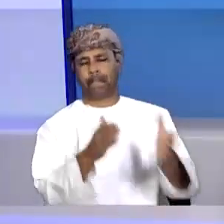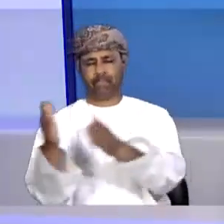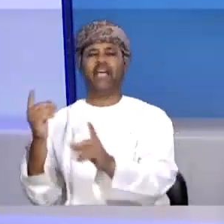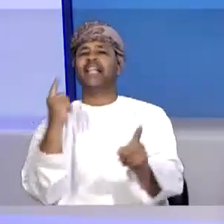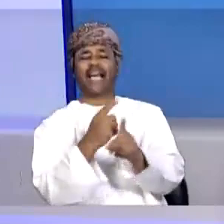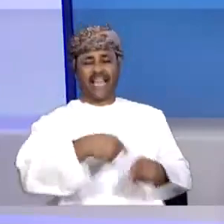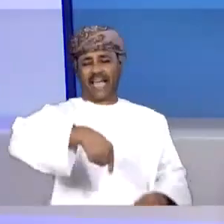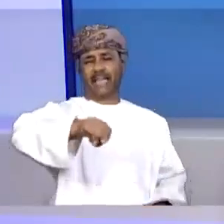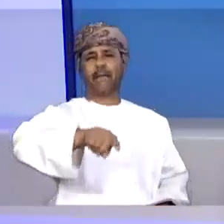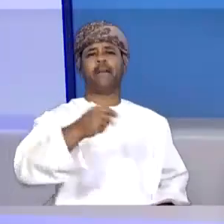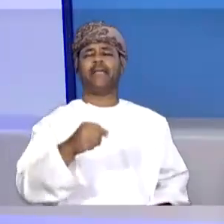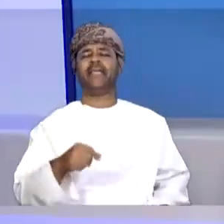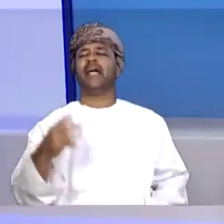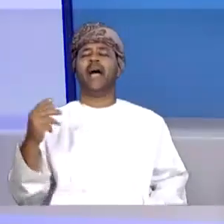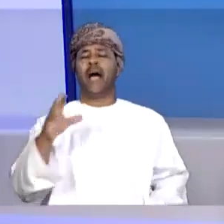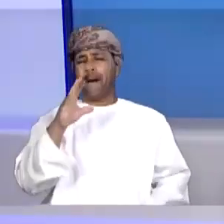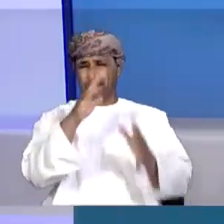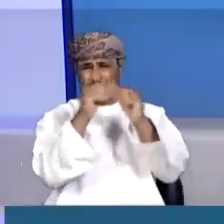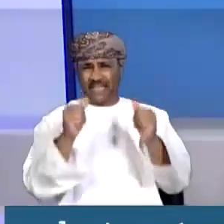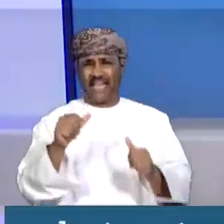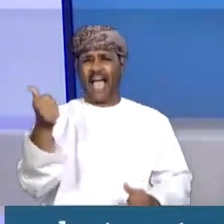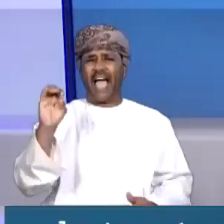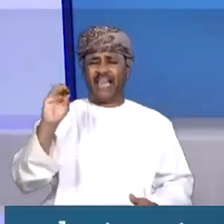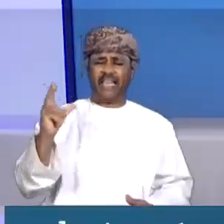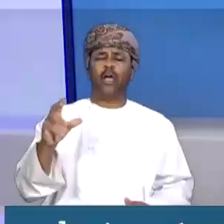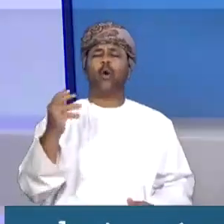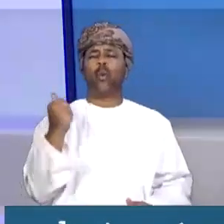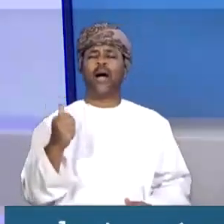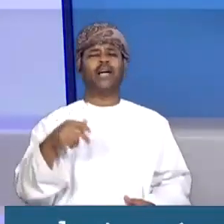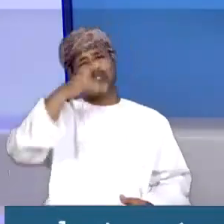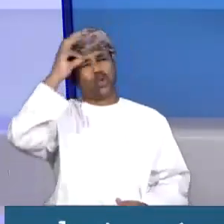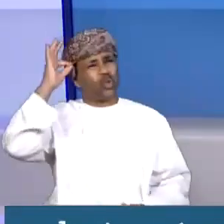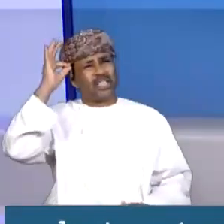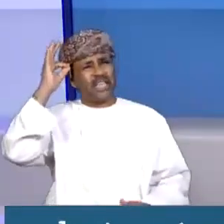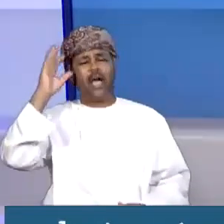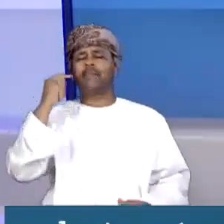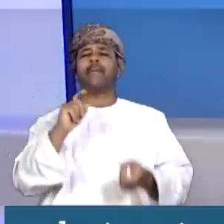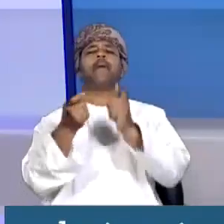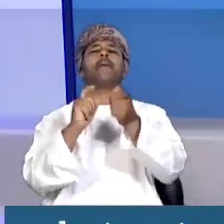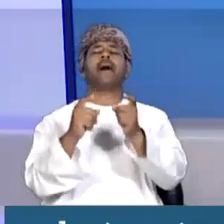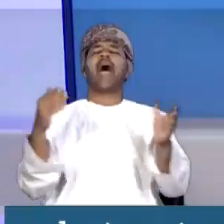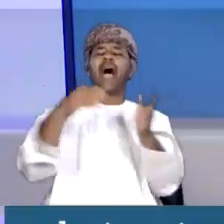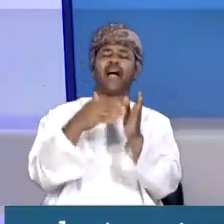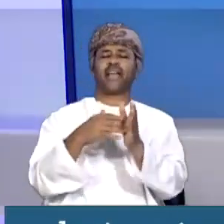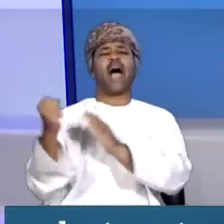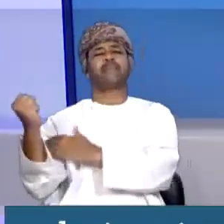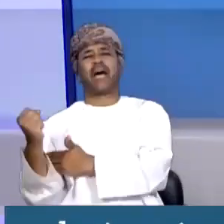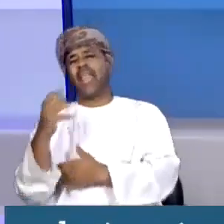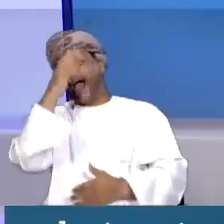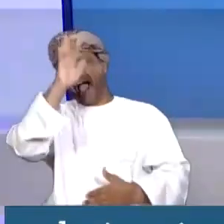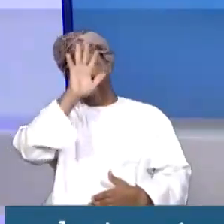يلتقي بعد قليل الأهلي المصري مع ضيفه الترجي التونسي في القاهرة ضمن ذهاب نهائي دوري أبطال أفريقيا